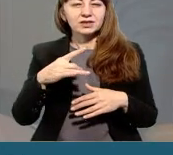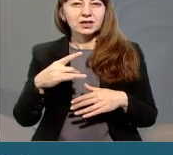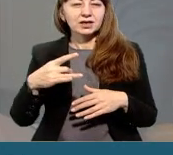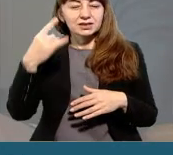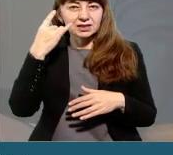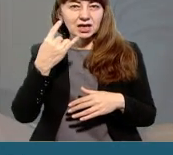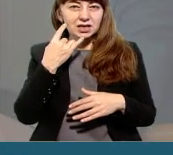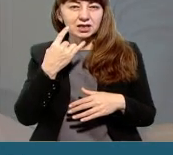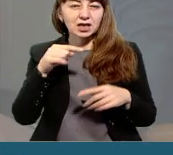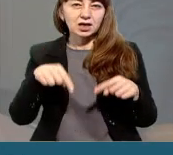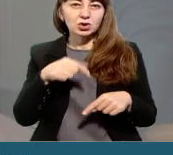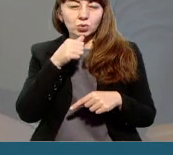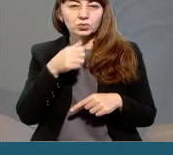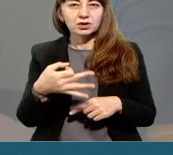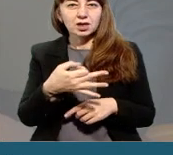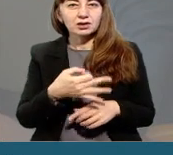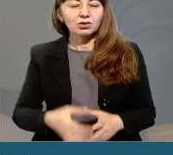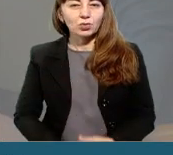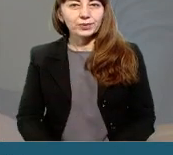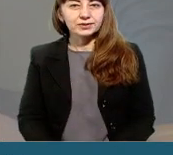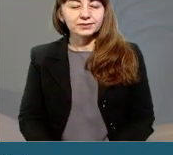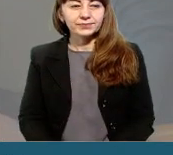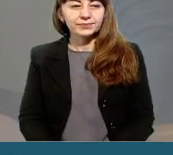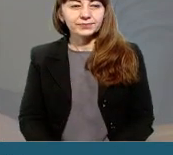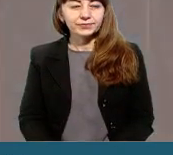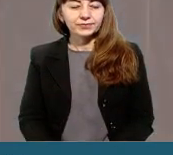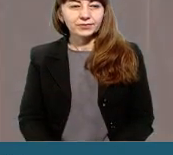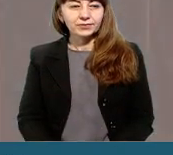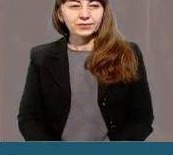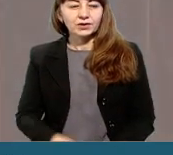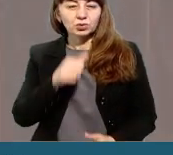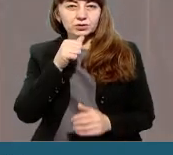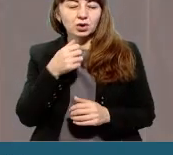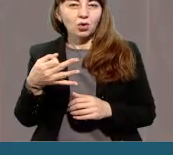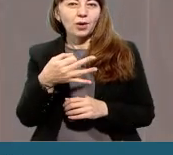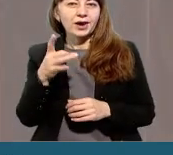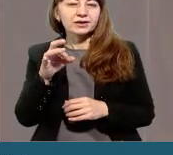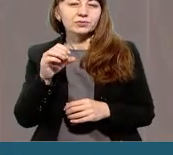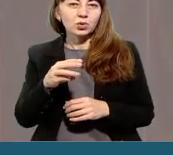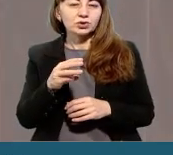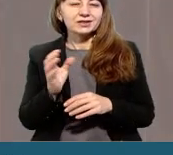алғанда бірқатар шет мемлекеттерге астық және ұн өнімдерін экспорттайды.